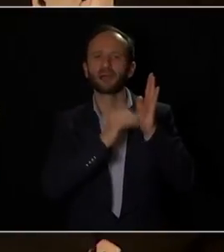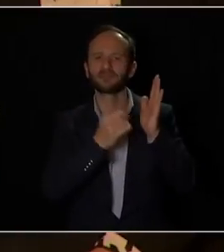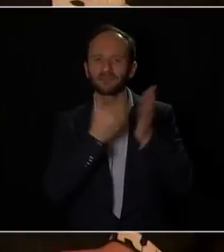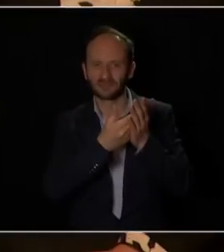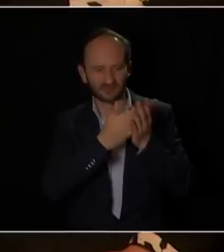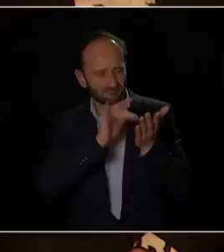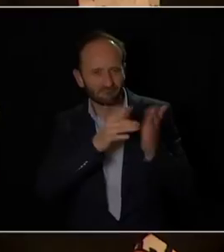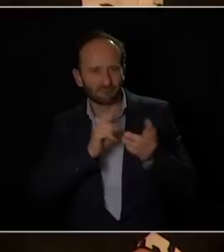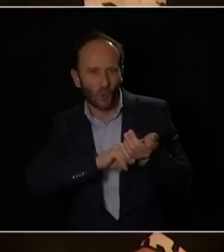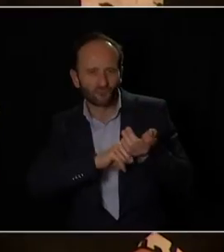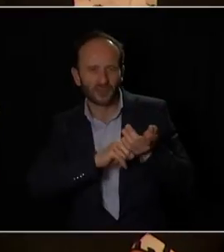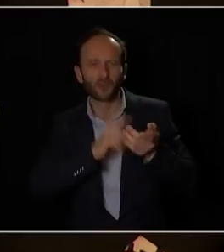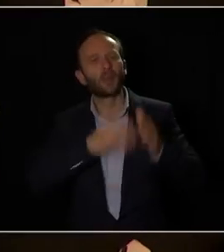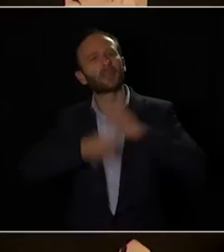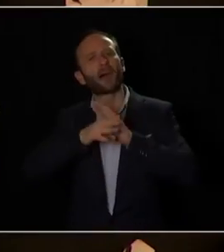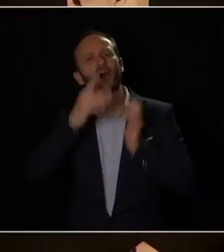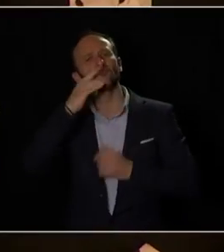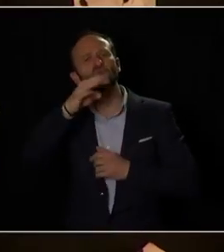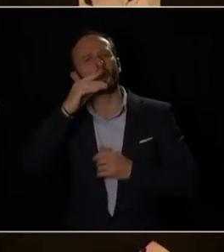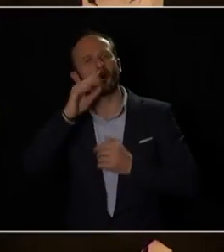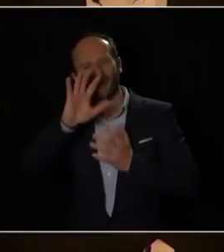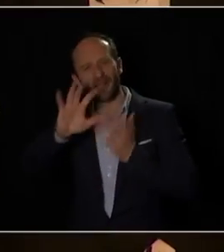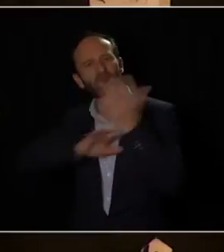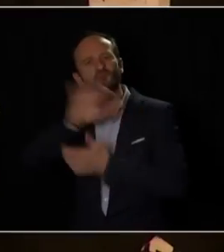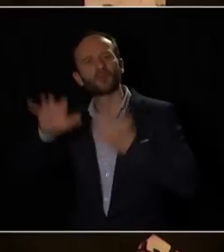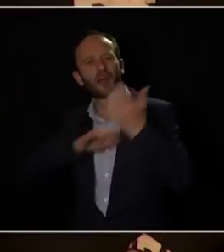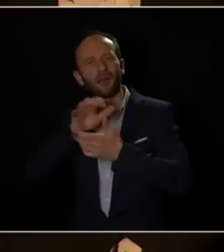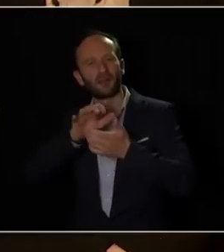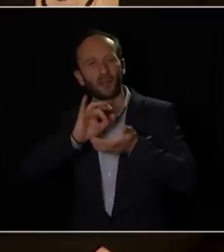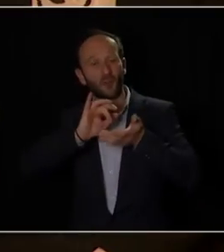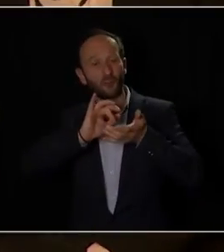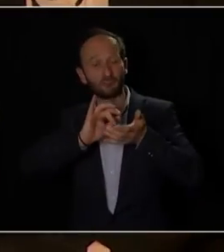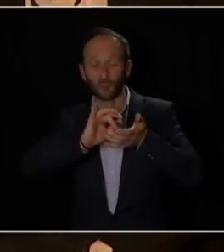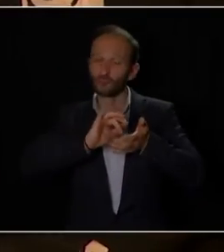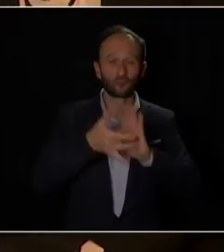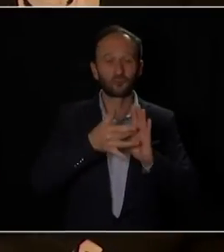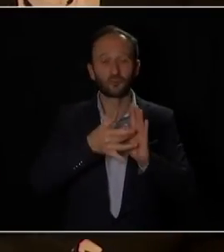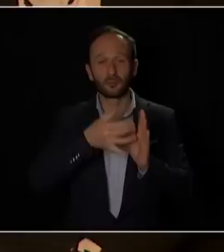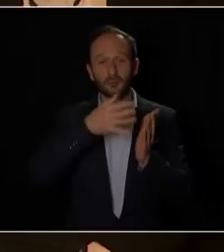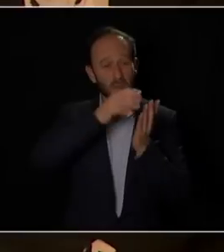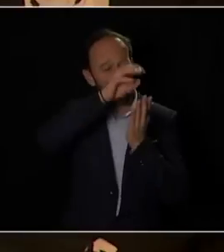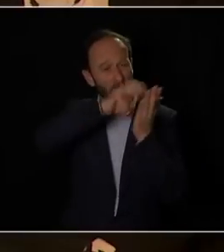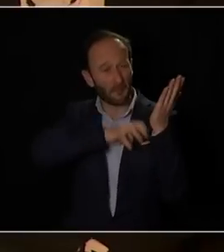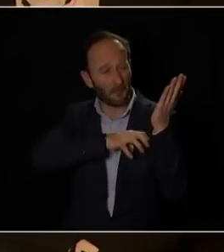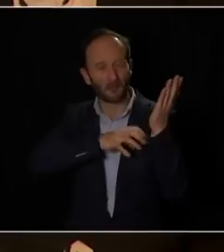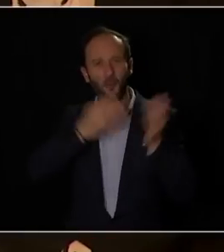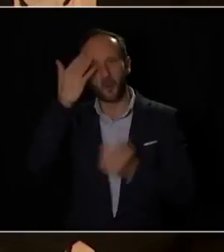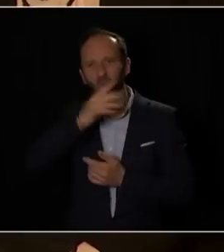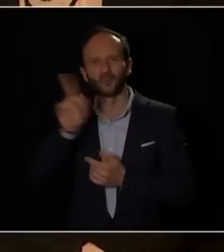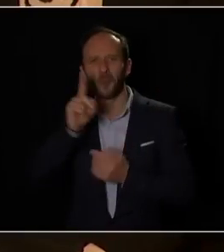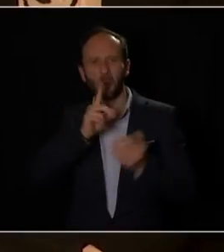À l'origine, chant révolutionnaire, dont l'intégralité des paroles est rarement connue, mais qui est devenu notre